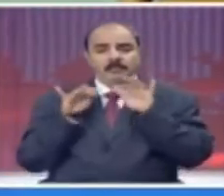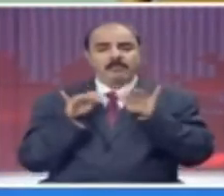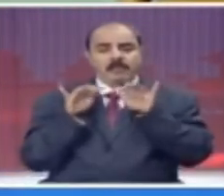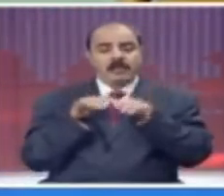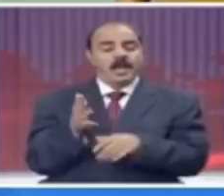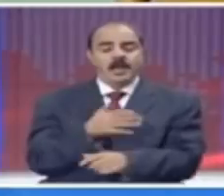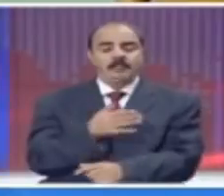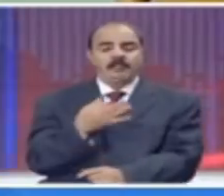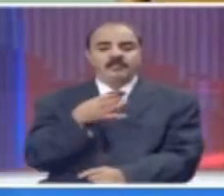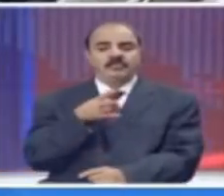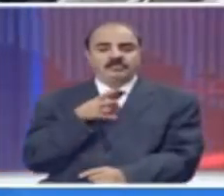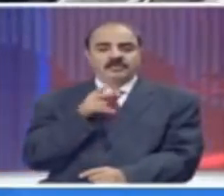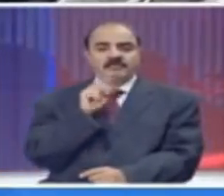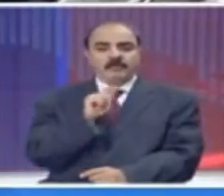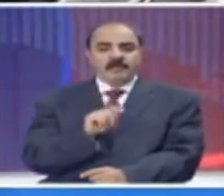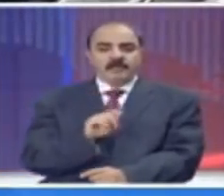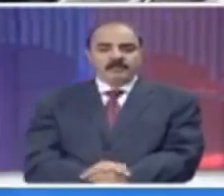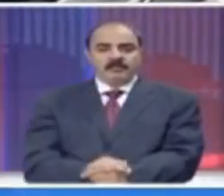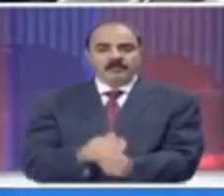أن نسبة الإقبال على التصويت بلغت